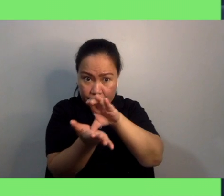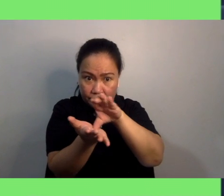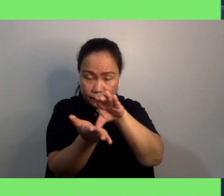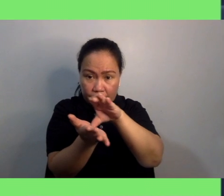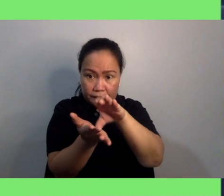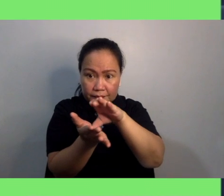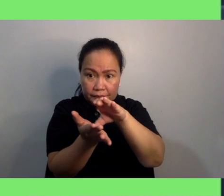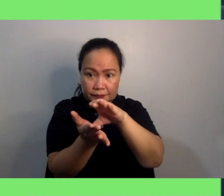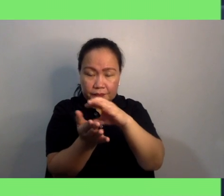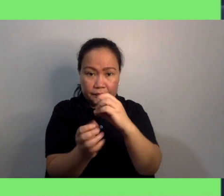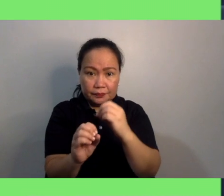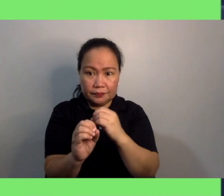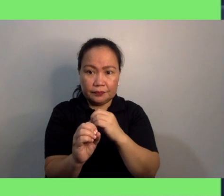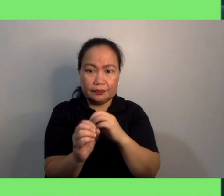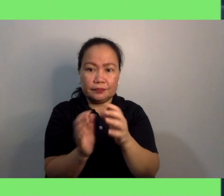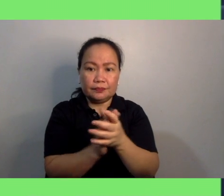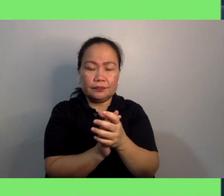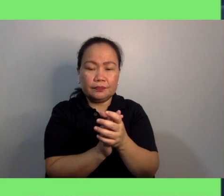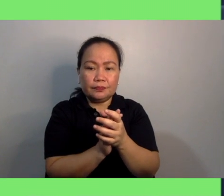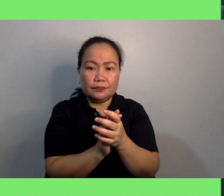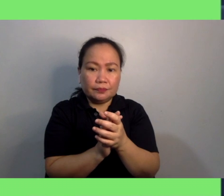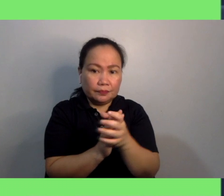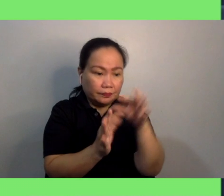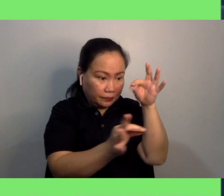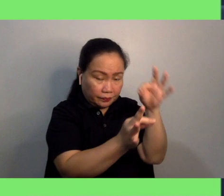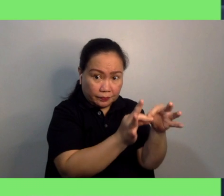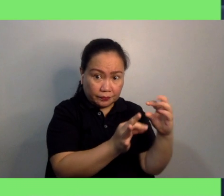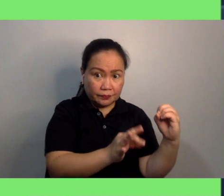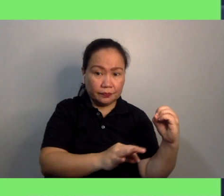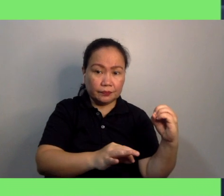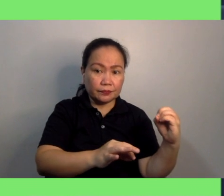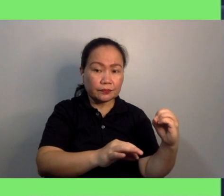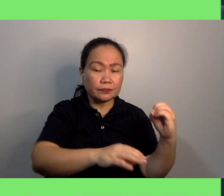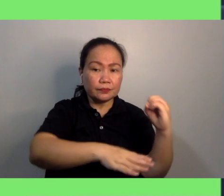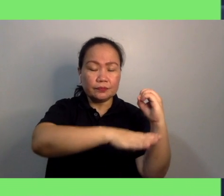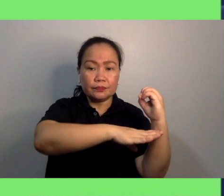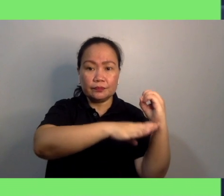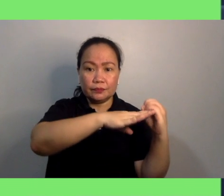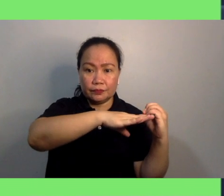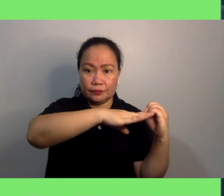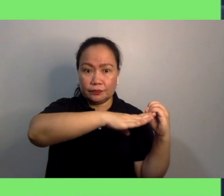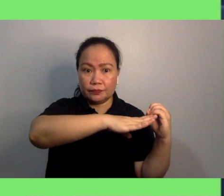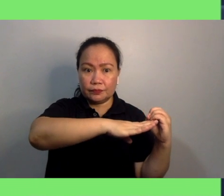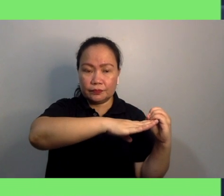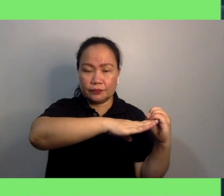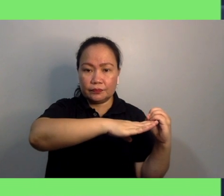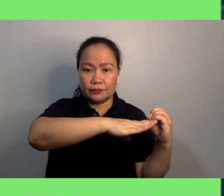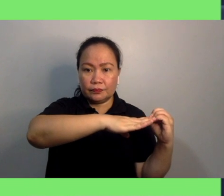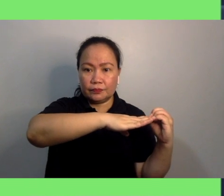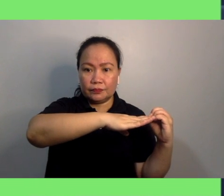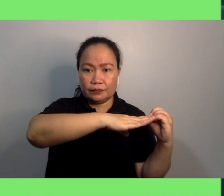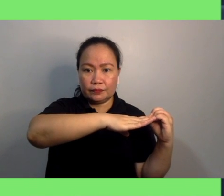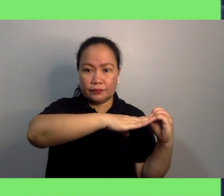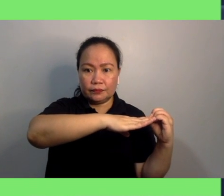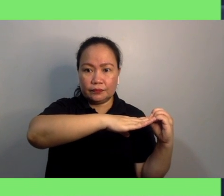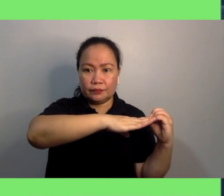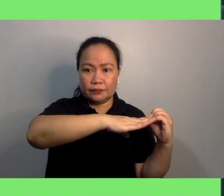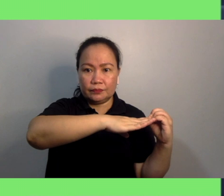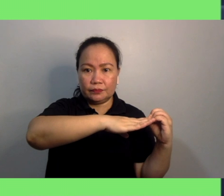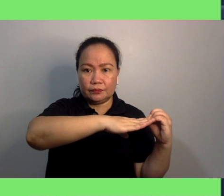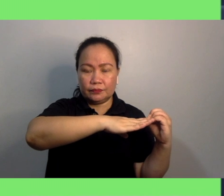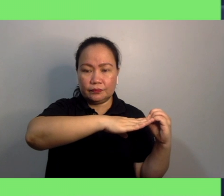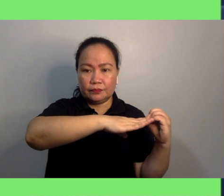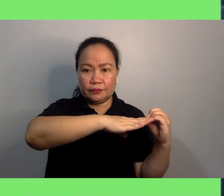align yung ating 0 degree sa initial side. Make sure na nakatapat ang ating vertex sa ating index.